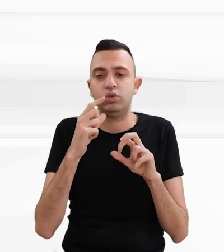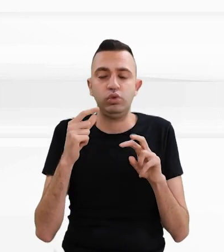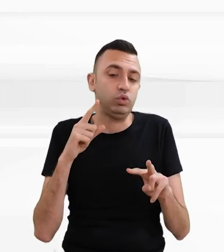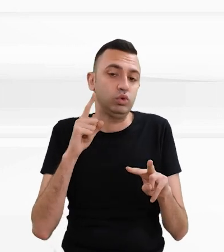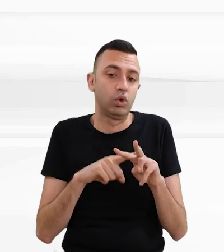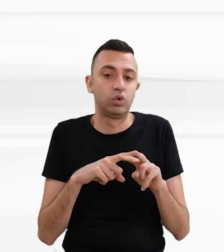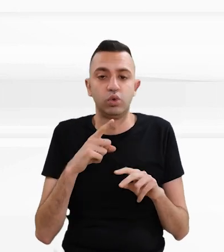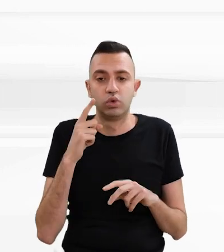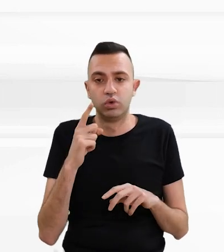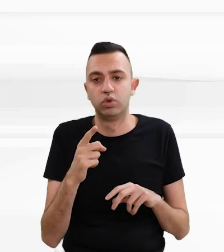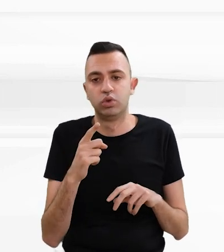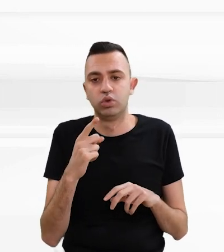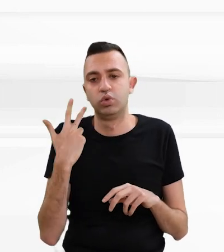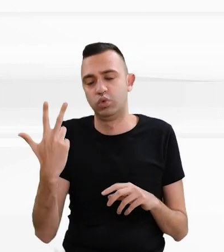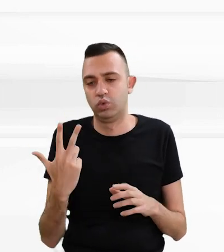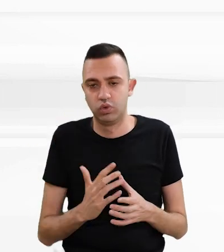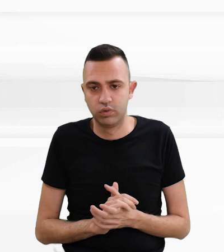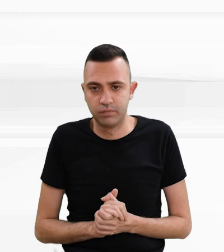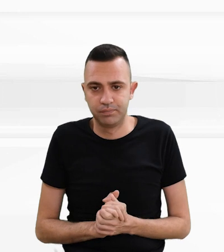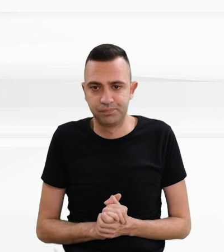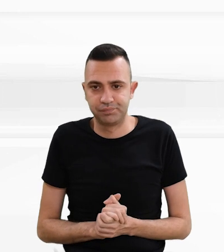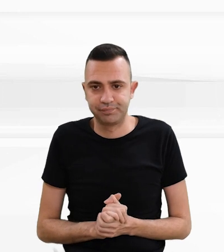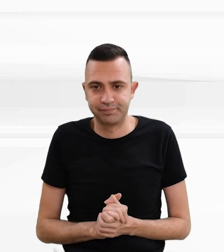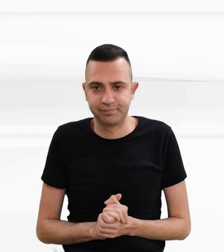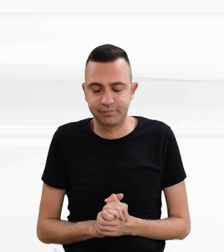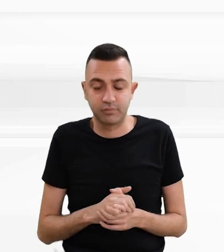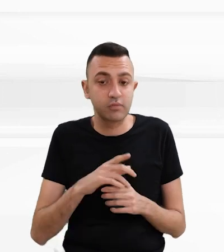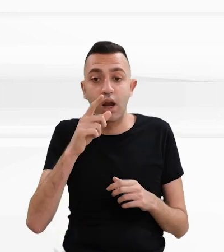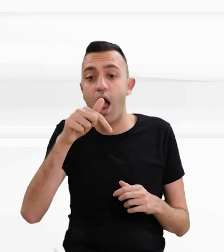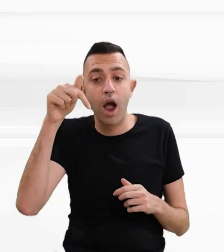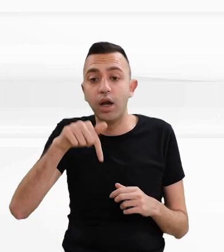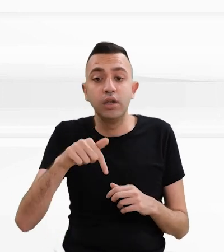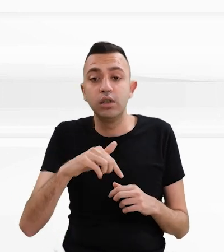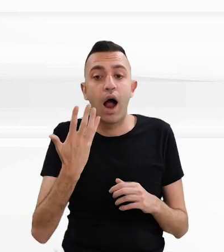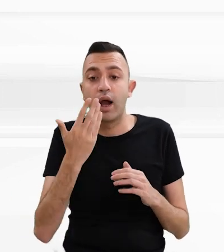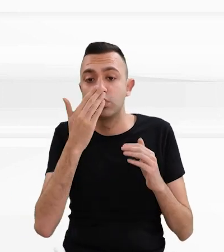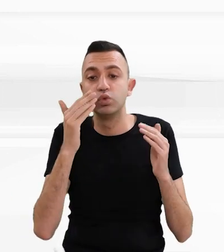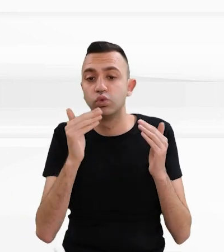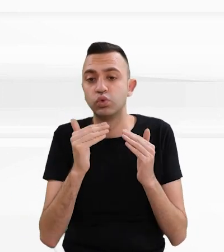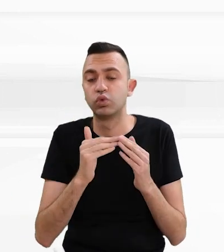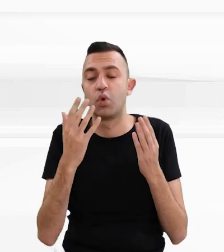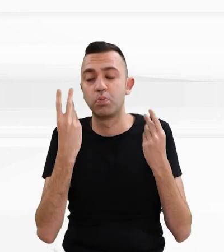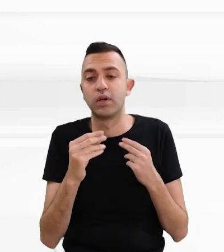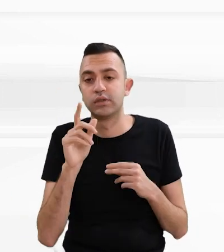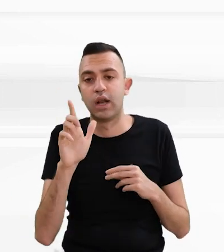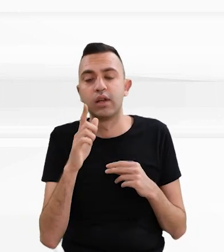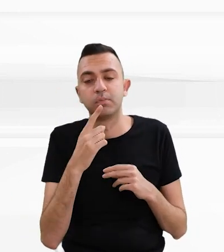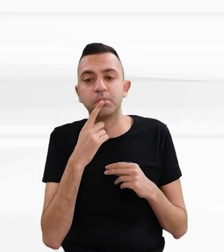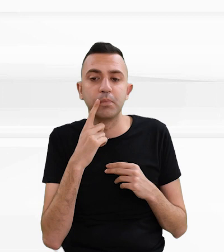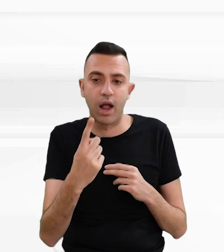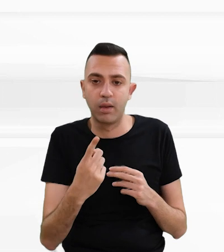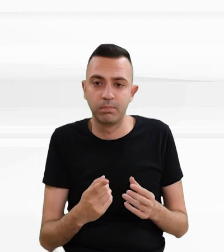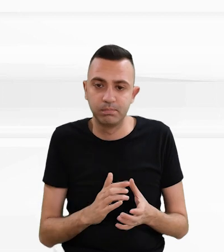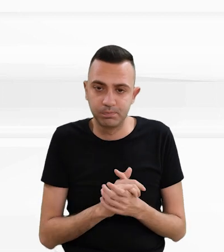sağa çarpı karekök güçsüz zaten bana Aşağıdakilerden hangisi yazılmalıdır diye sormuş aşağıdaki ifadeleri bakalım